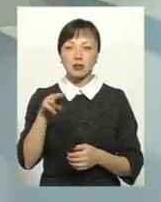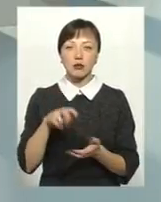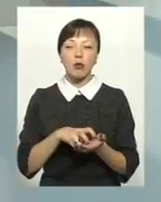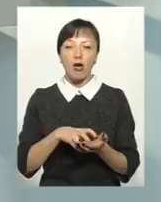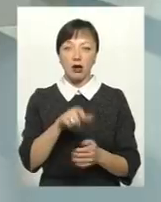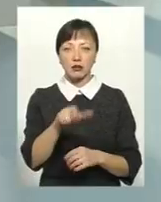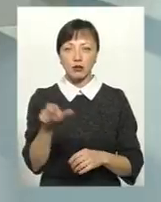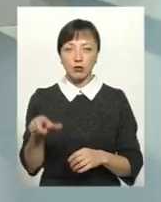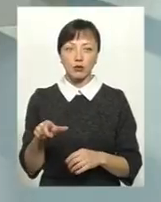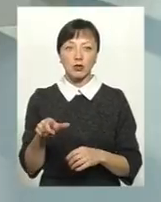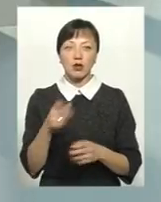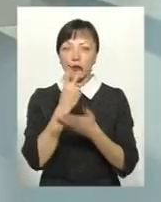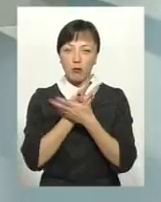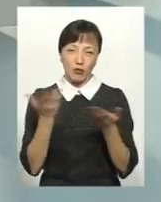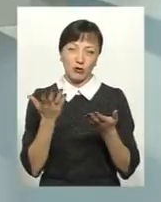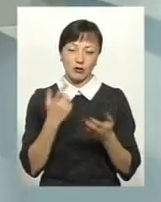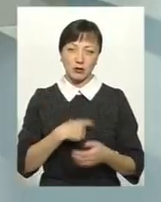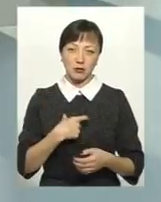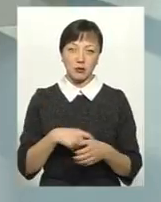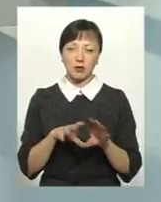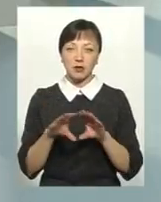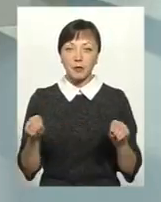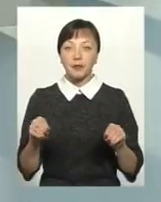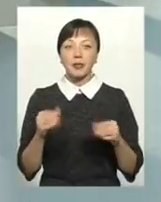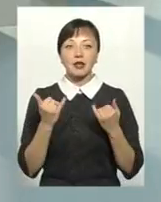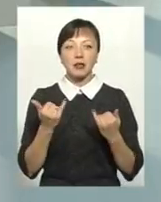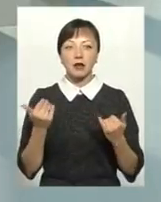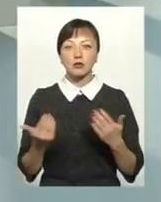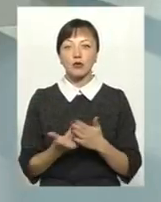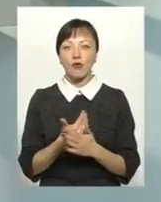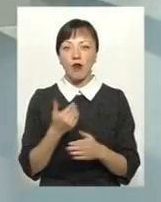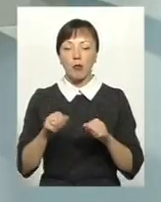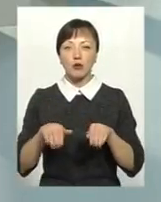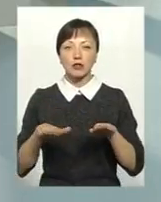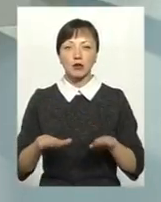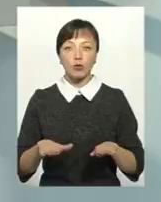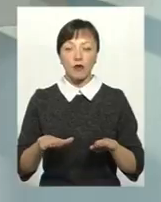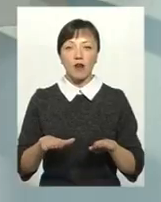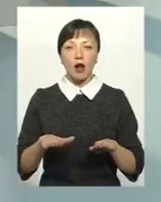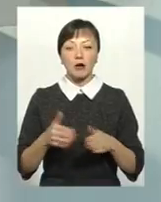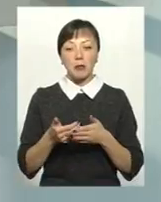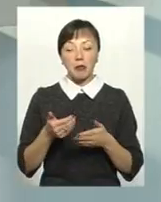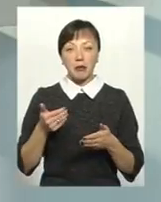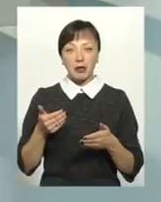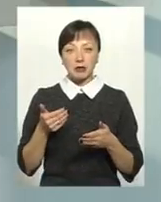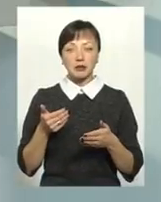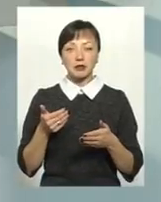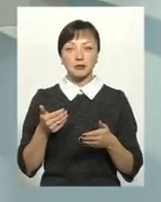люди бояться засвітитися і так далі. І зараз, ви знаєте, нова якась постанова, перш ніж